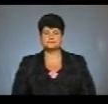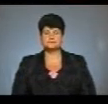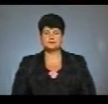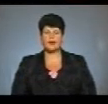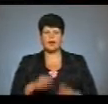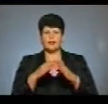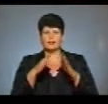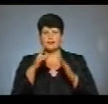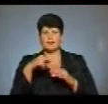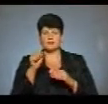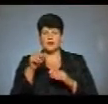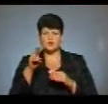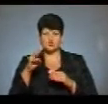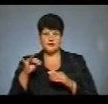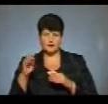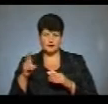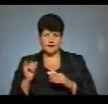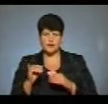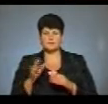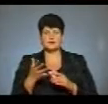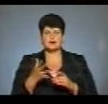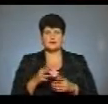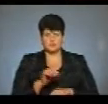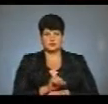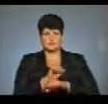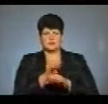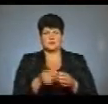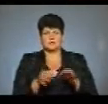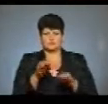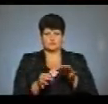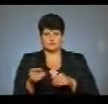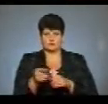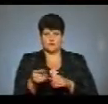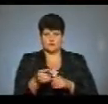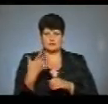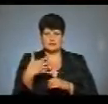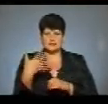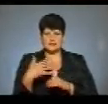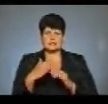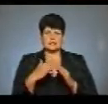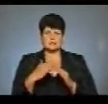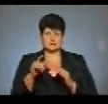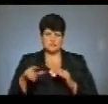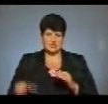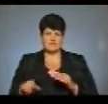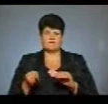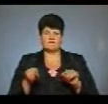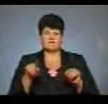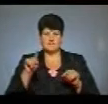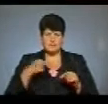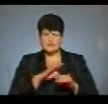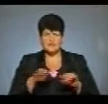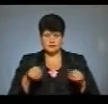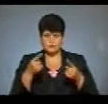Дачники садівничого товариства «Ювілейний» протестували під господарським судом у Тернополі. 50 садівників вимагали не створювати парк